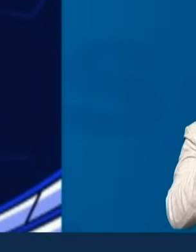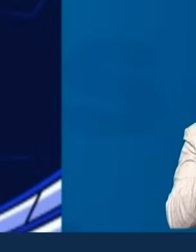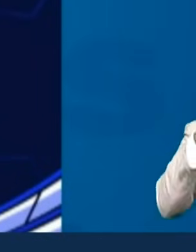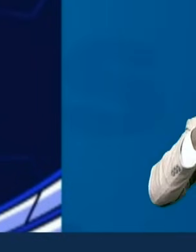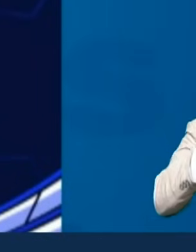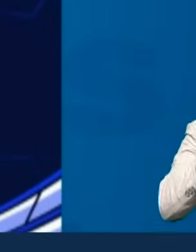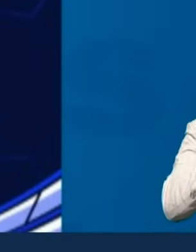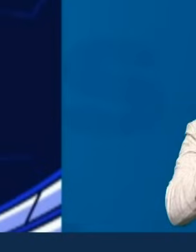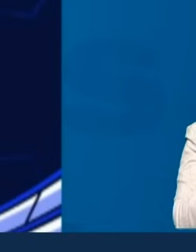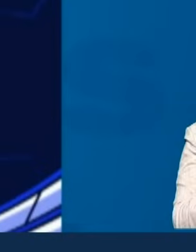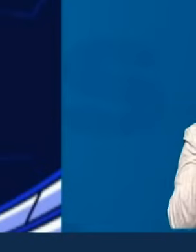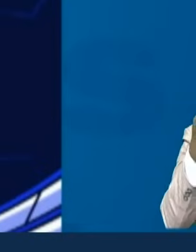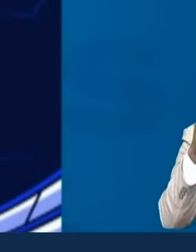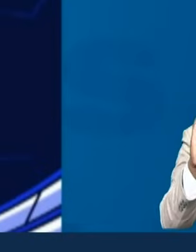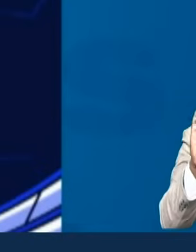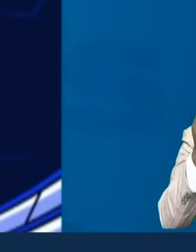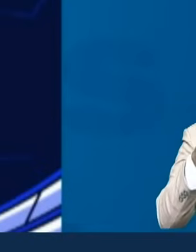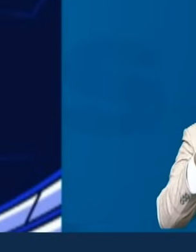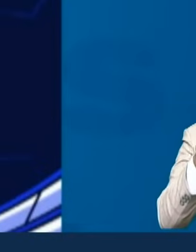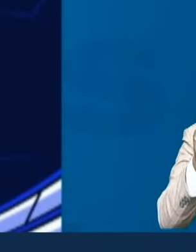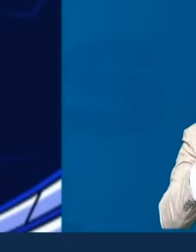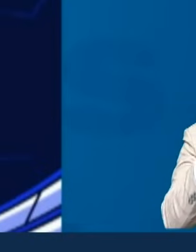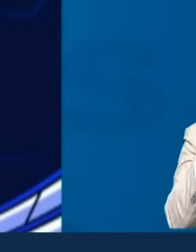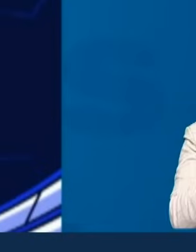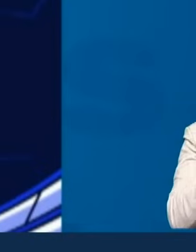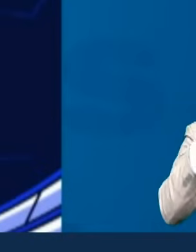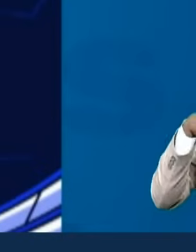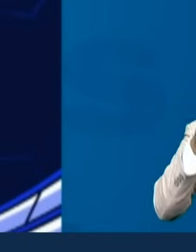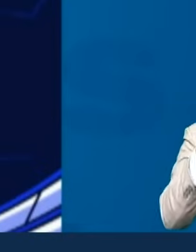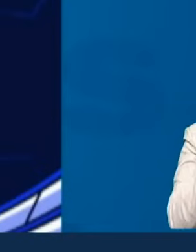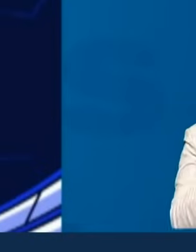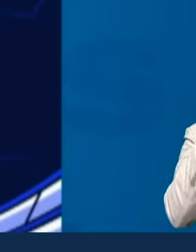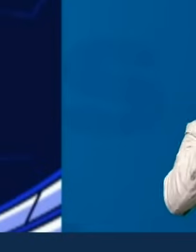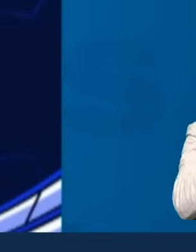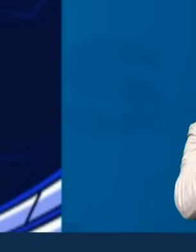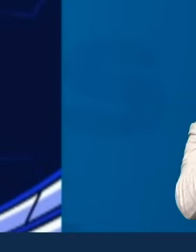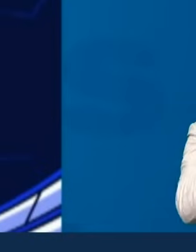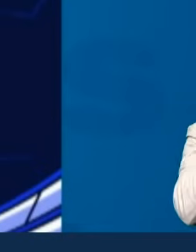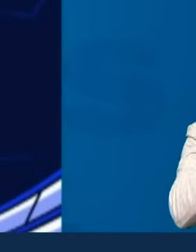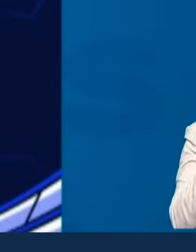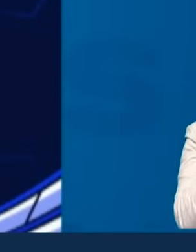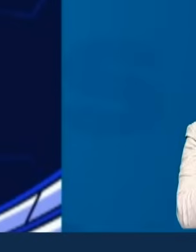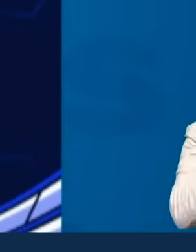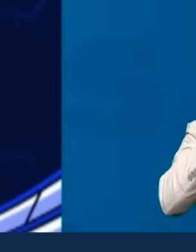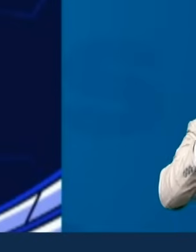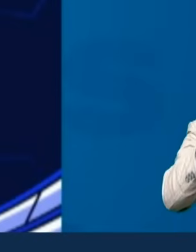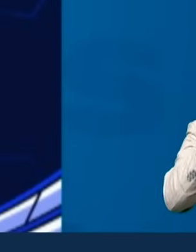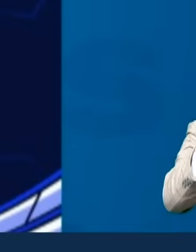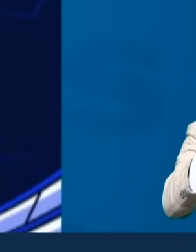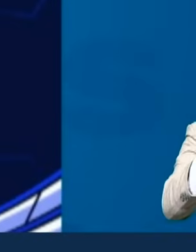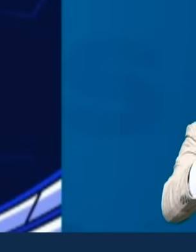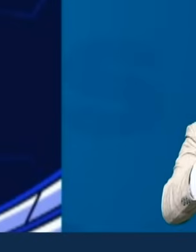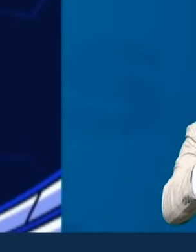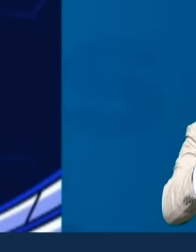Porto FC Barcelona izakina na Napoli hanyuma Paris Saint-Germain izakina na Real Sociedad